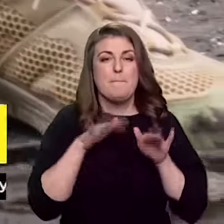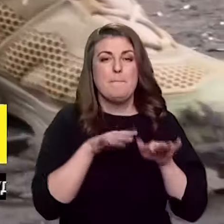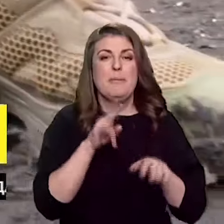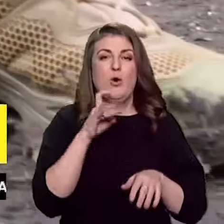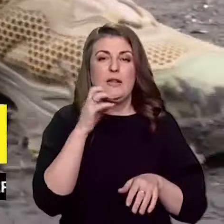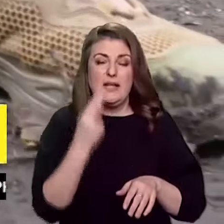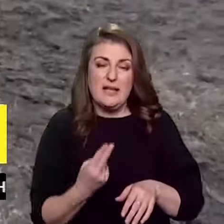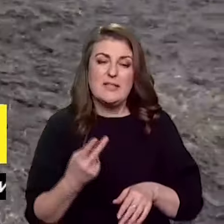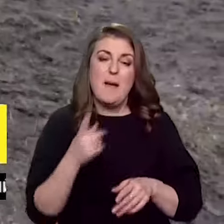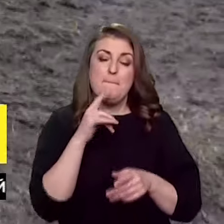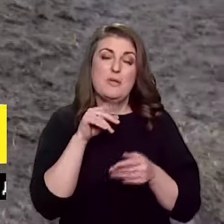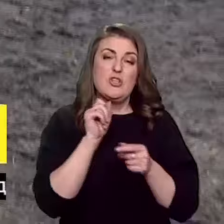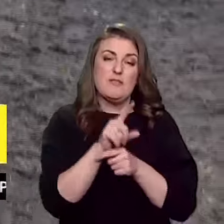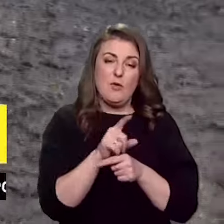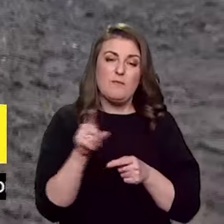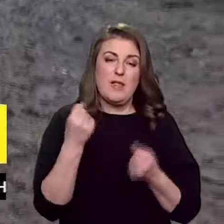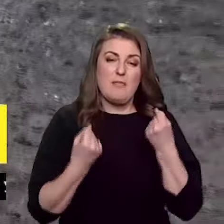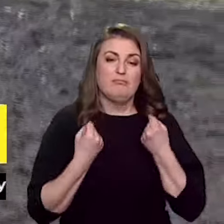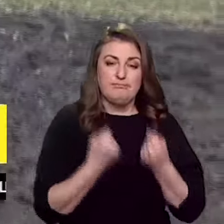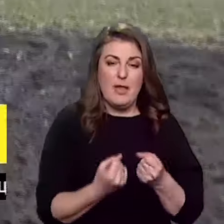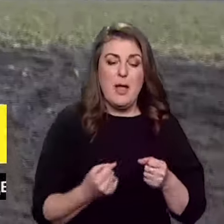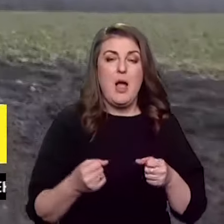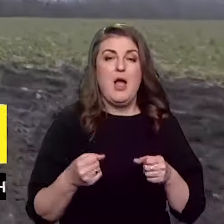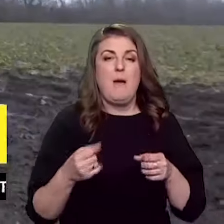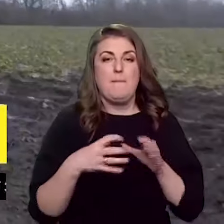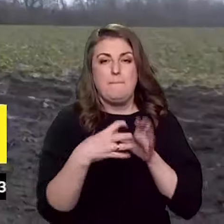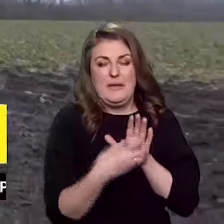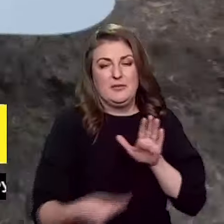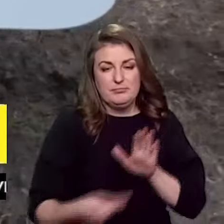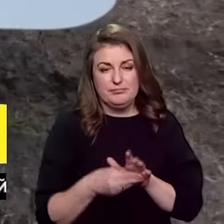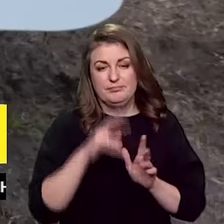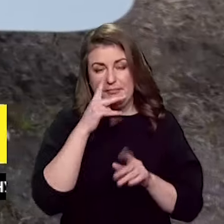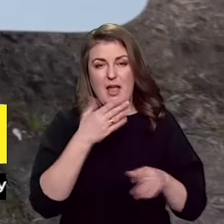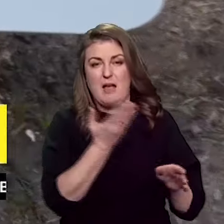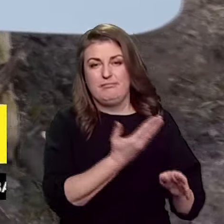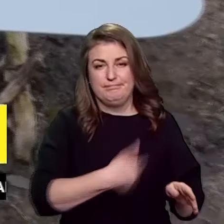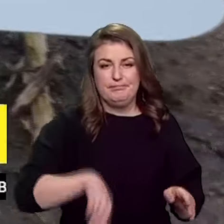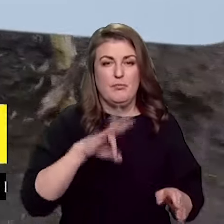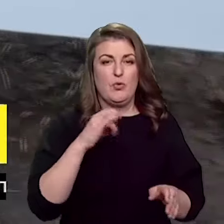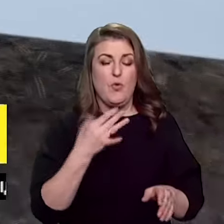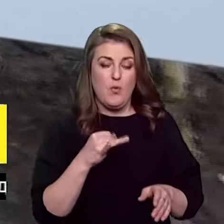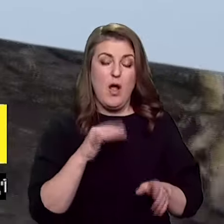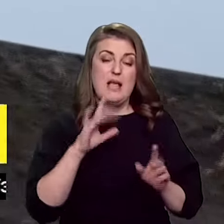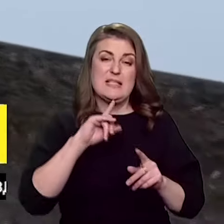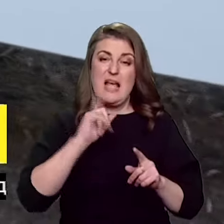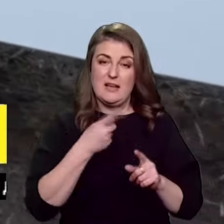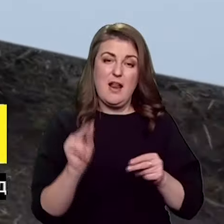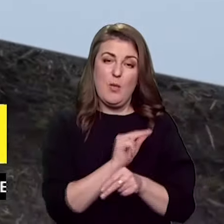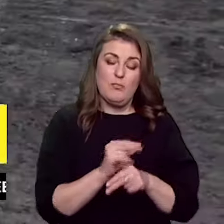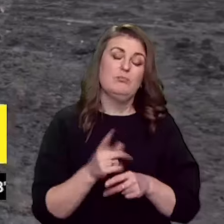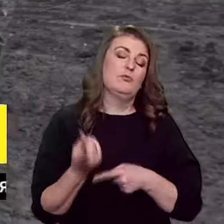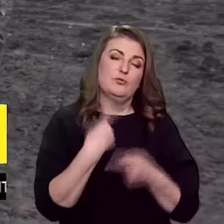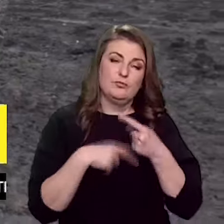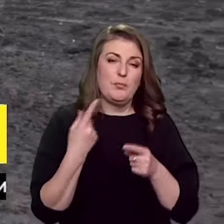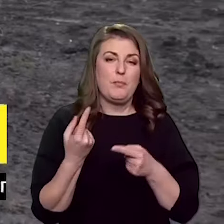Під час виконання бойового завдання наїхав автівкою на міну, в результаті чого зазнав критичної ампутації частини ноги. За рік після лікування